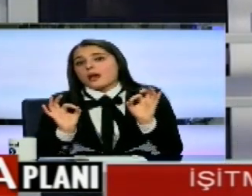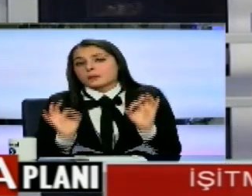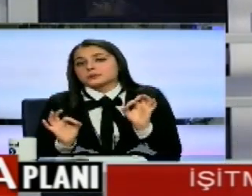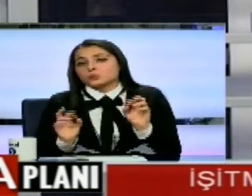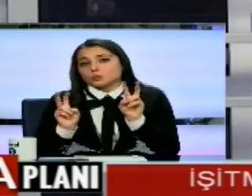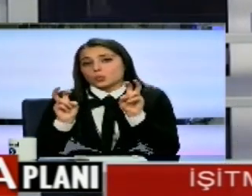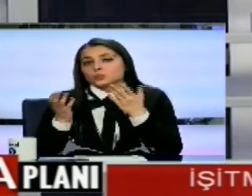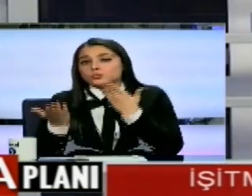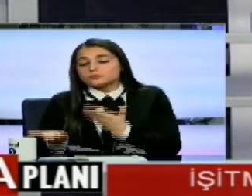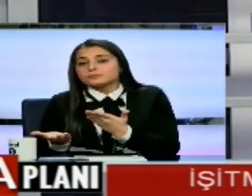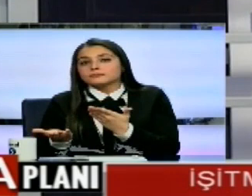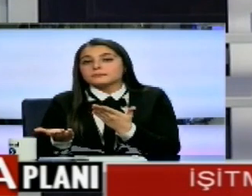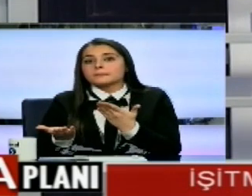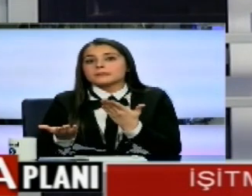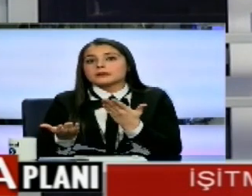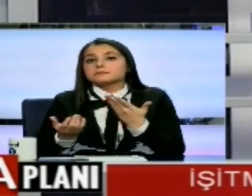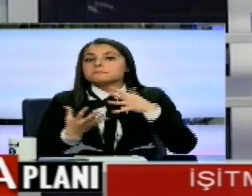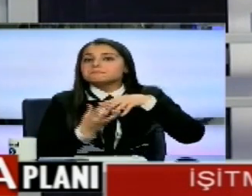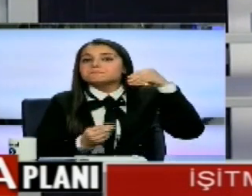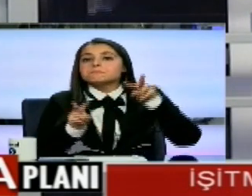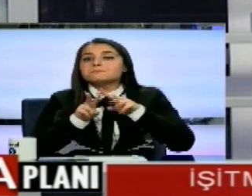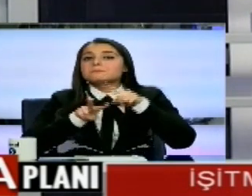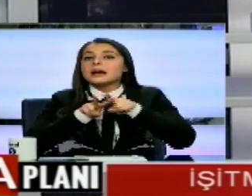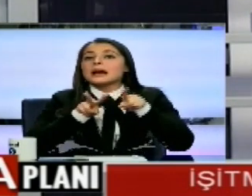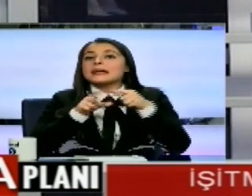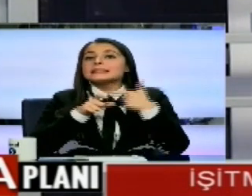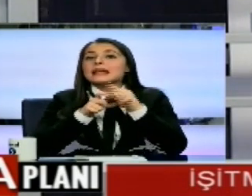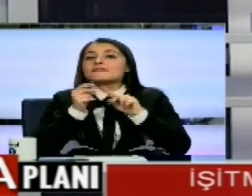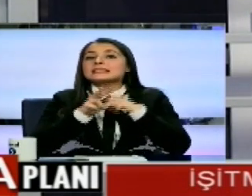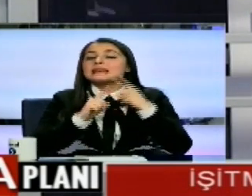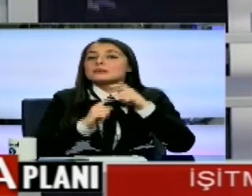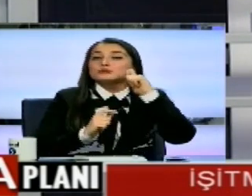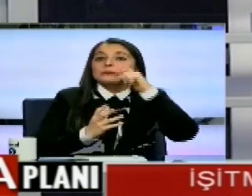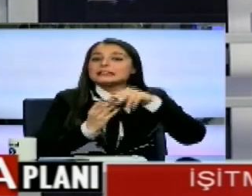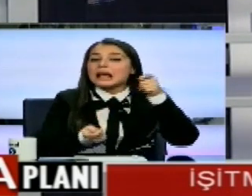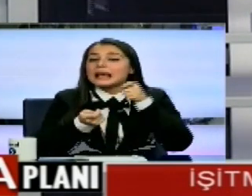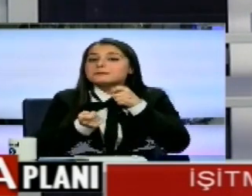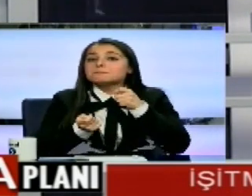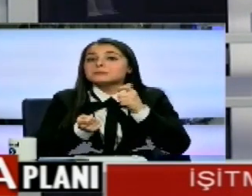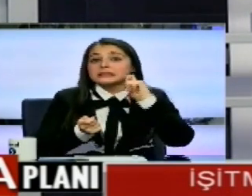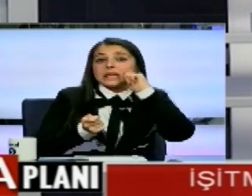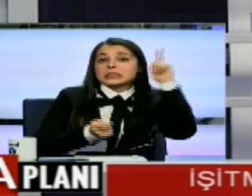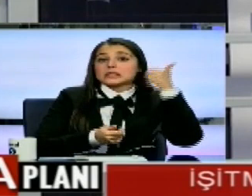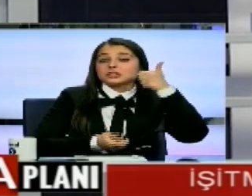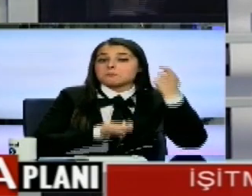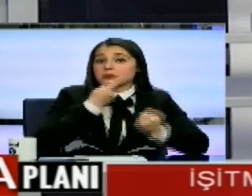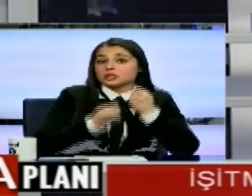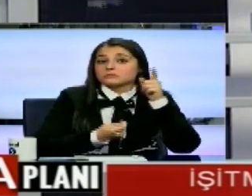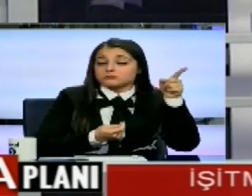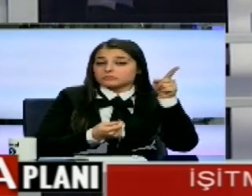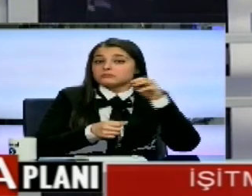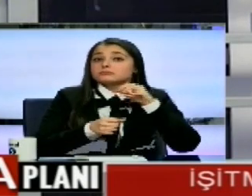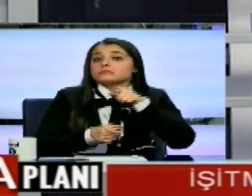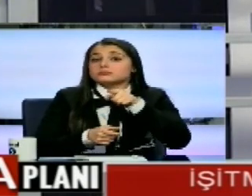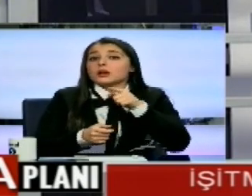önemli bir konu maneviyat boyutu. Bu noktada işte Diyanet İşleri Başkanlığı'nın ciddi bir tedbir alması gerekiyor ama bu tedbiri tabii ki bir